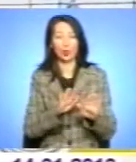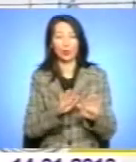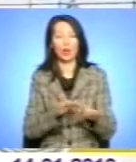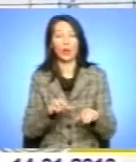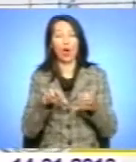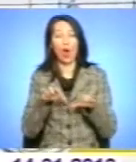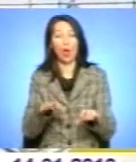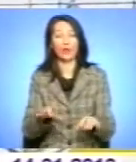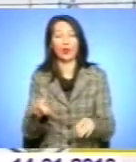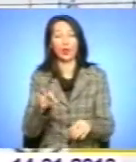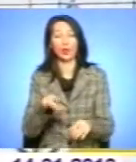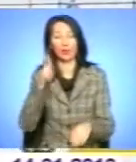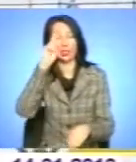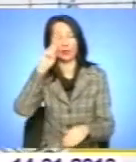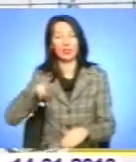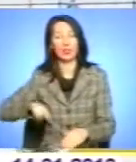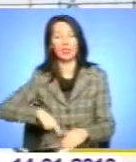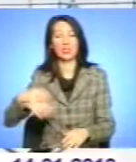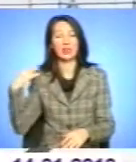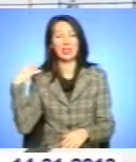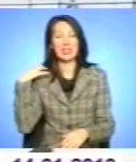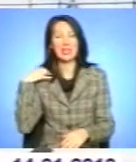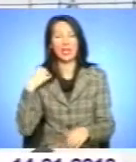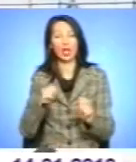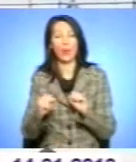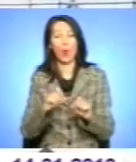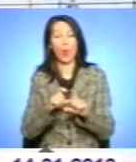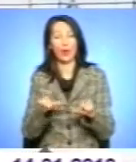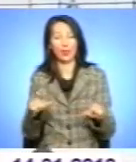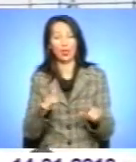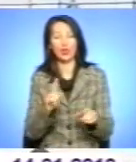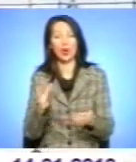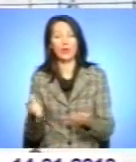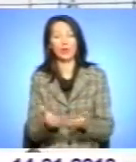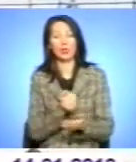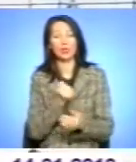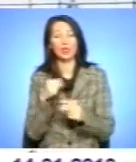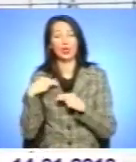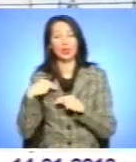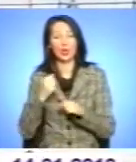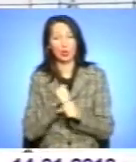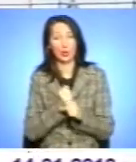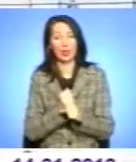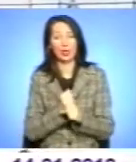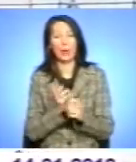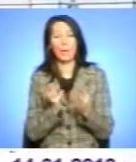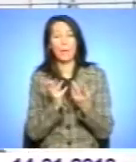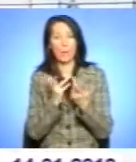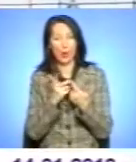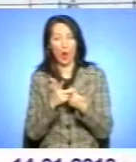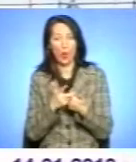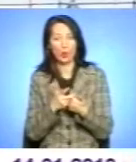голови районної державної адміністрації, начальниками управлінь, що їм вдалося зробити, прорахунки, де що